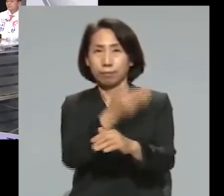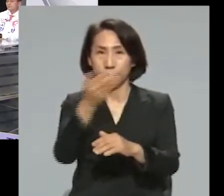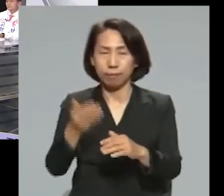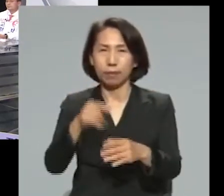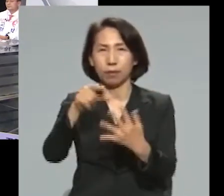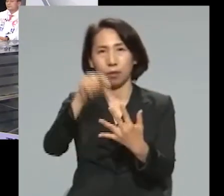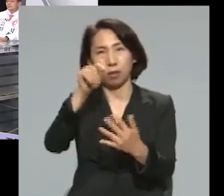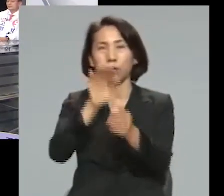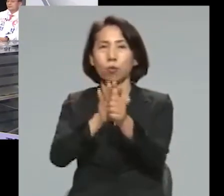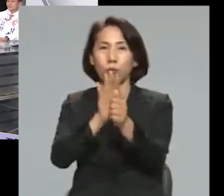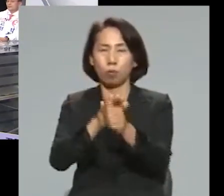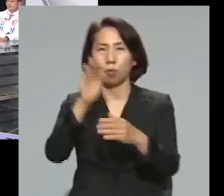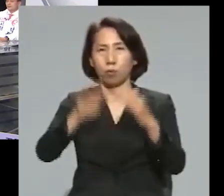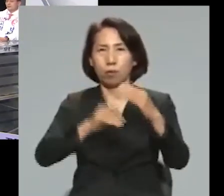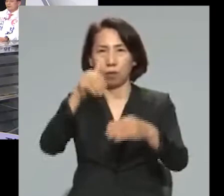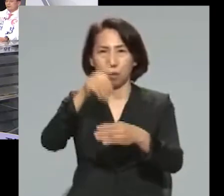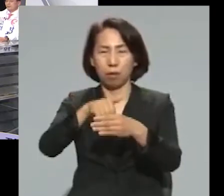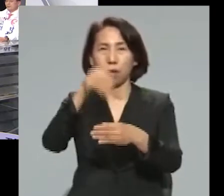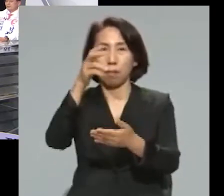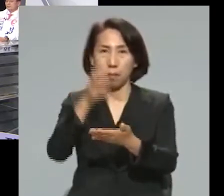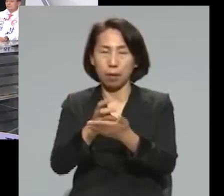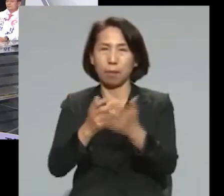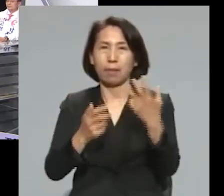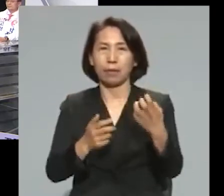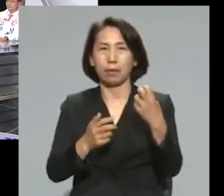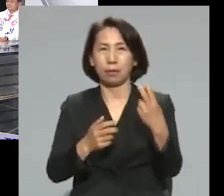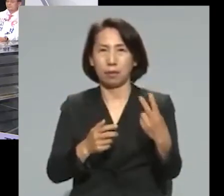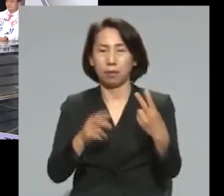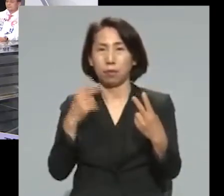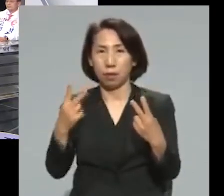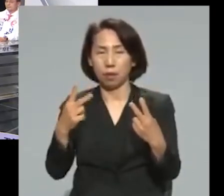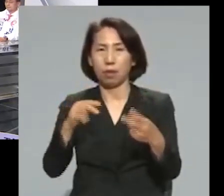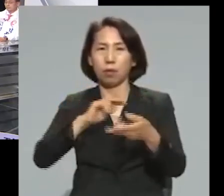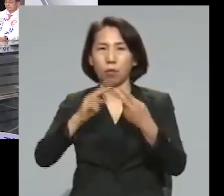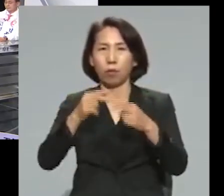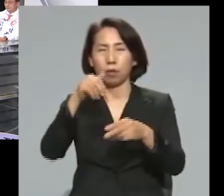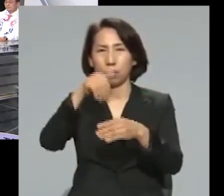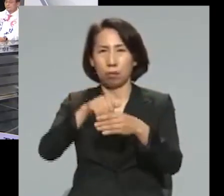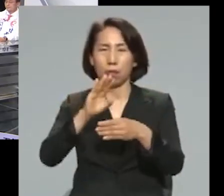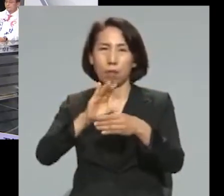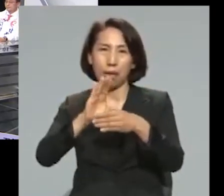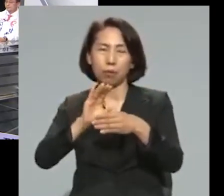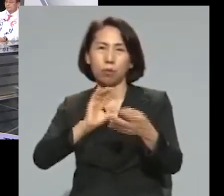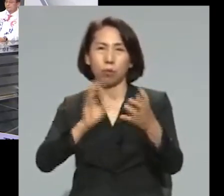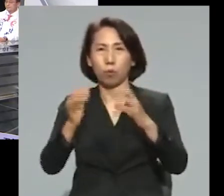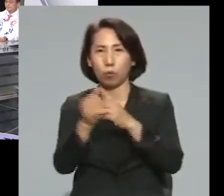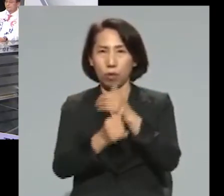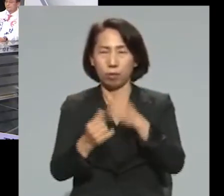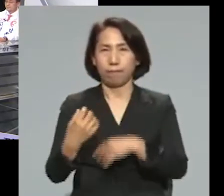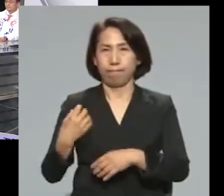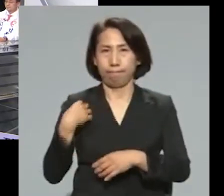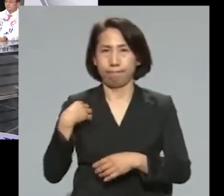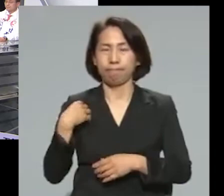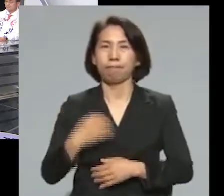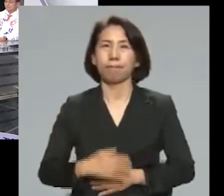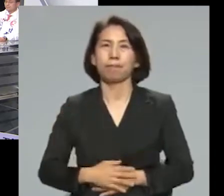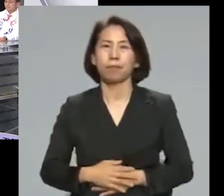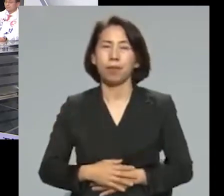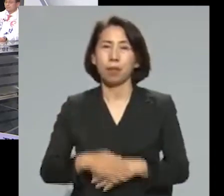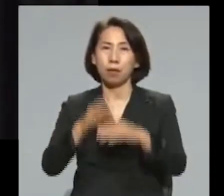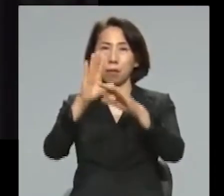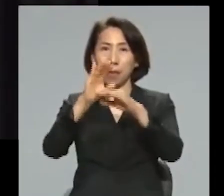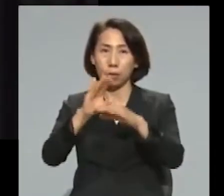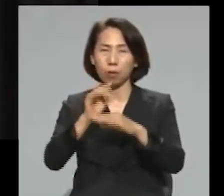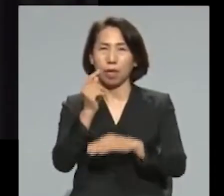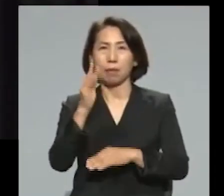위해 공직선거법 제82조 2에 따라 고령군 선거방송 토론위원회 주관으로 진행됩니다. 이 방송은